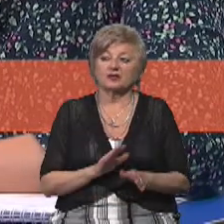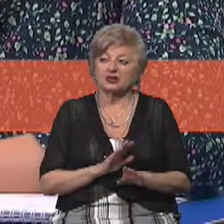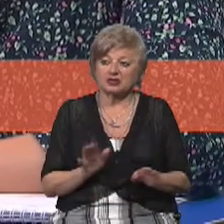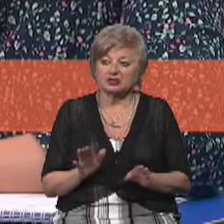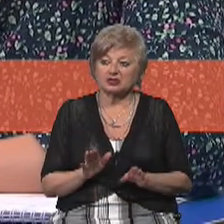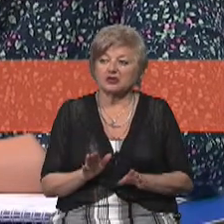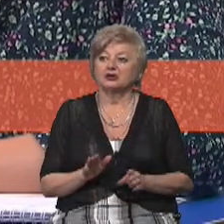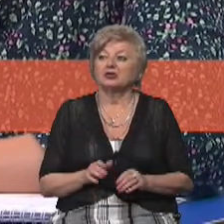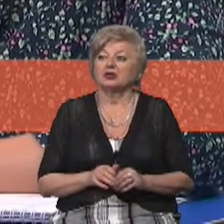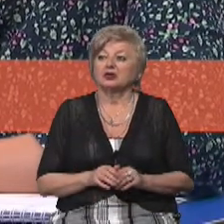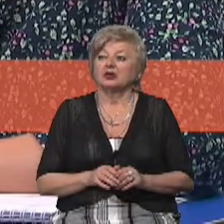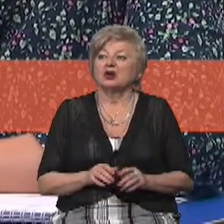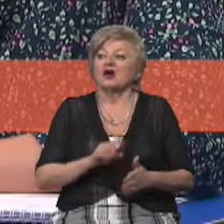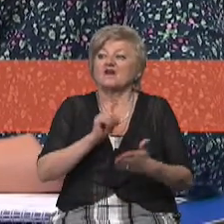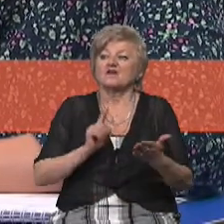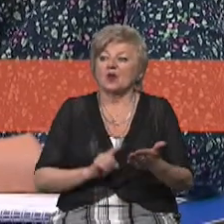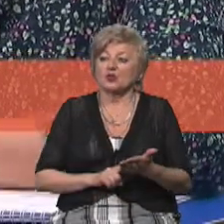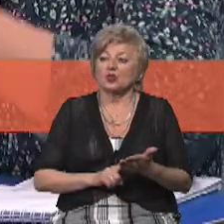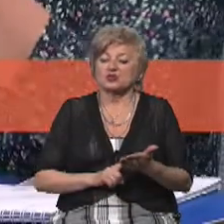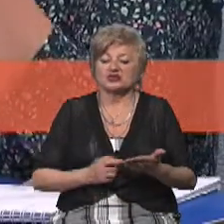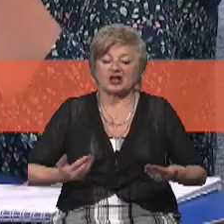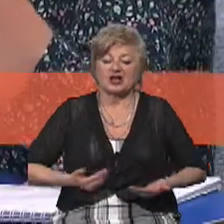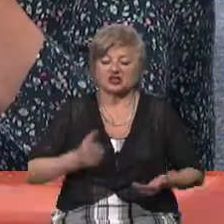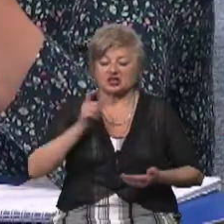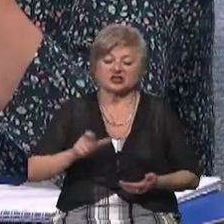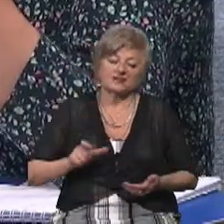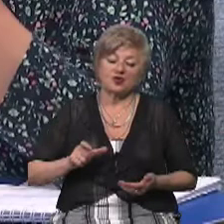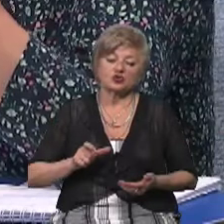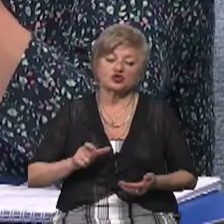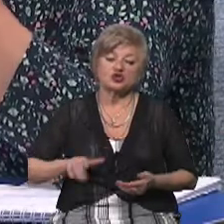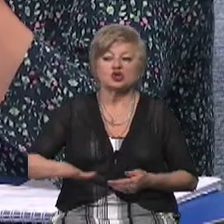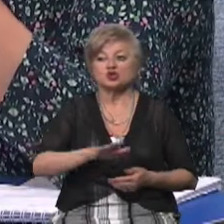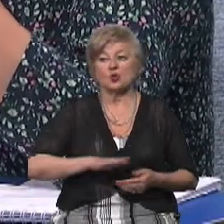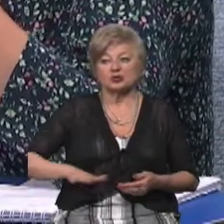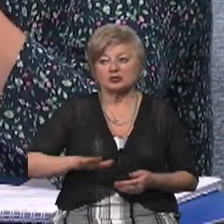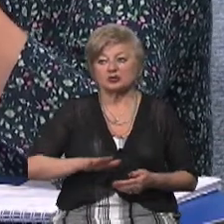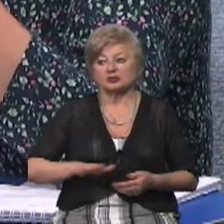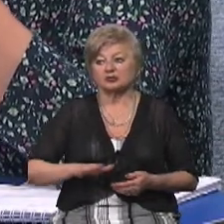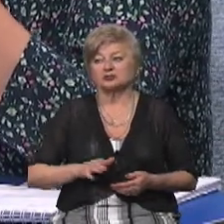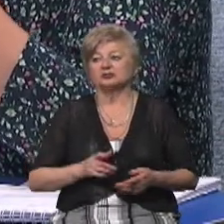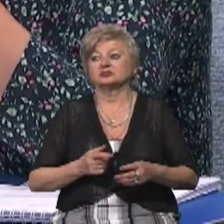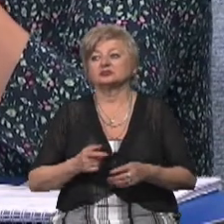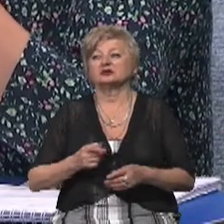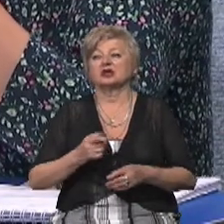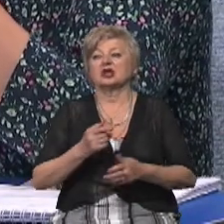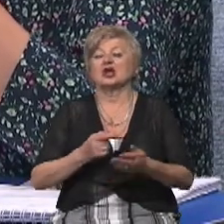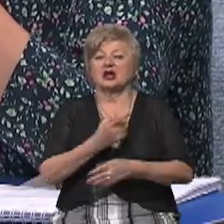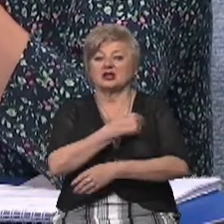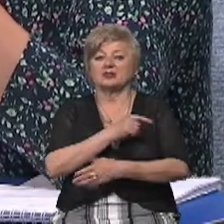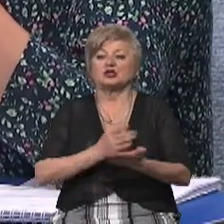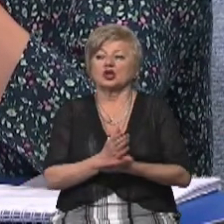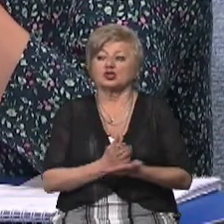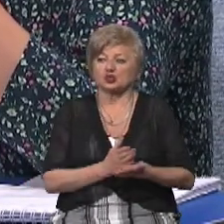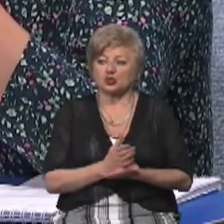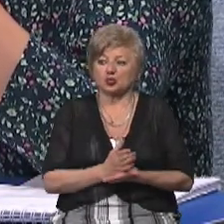якісь. Питання житлової зони та робочої зони – це питання санепідслужби. Зараз це